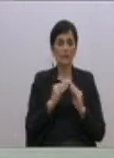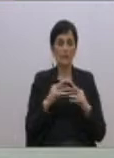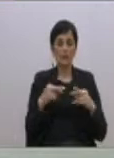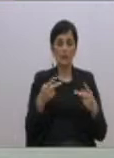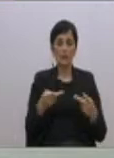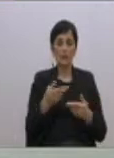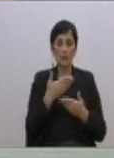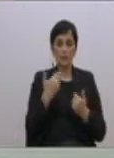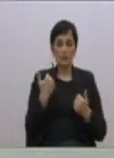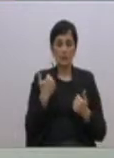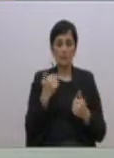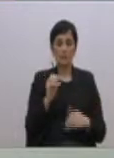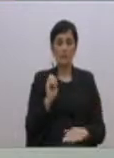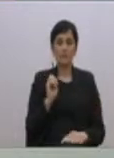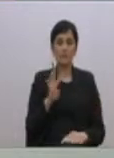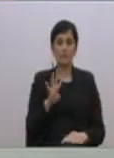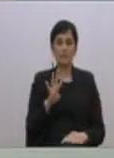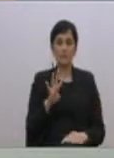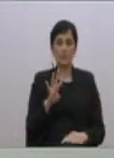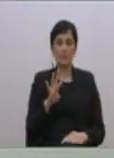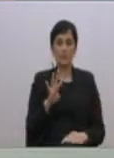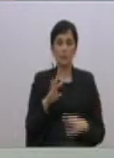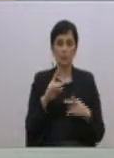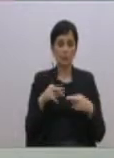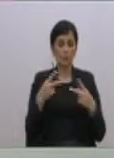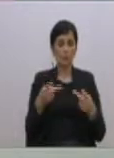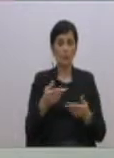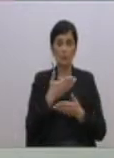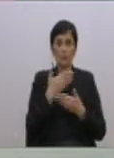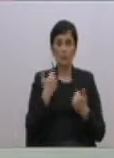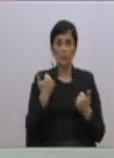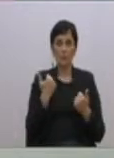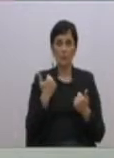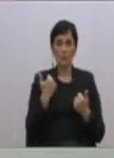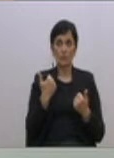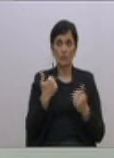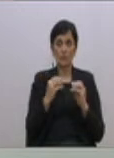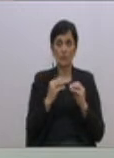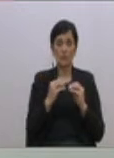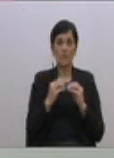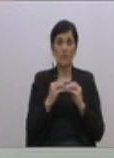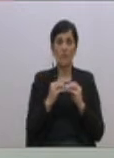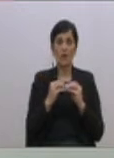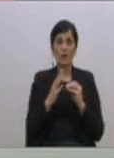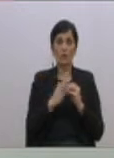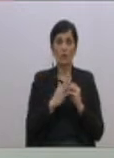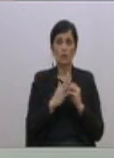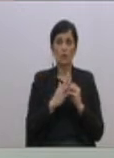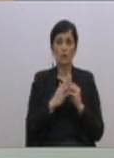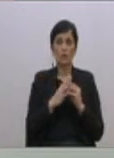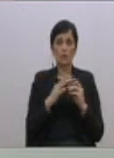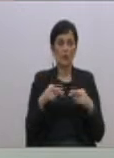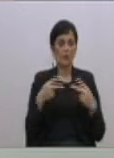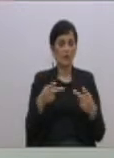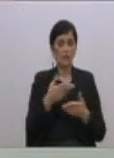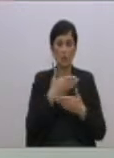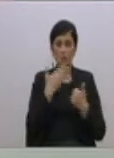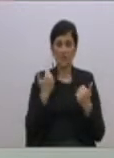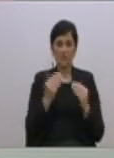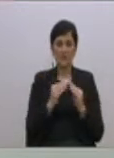არის წარმოდგენილი. მე-14. უცვლელ რედაქციით არის წარმოდგენილი. მე-15. უცვლელ რედაქციით არის